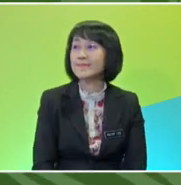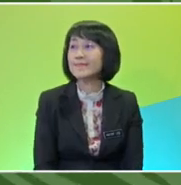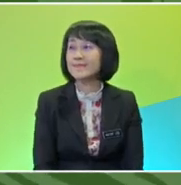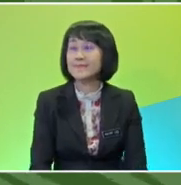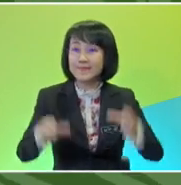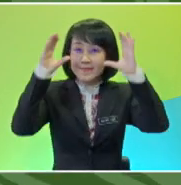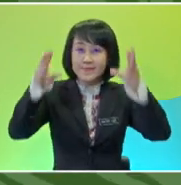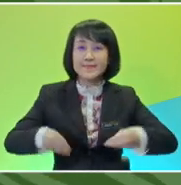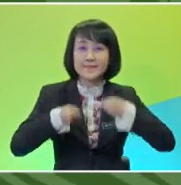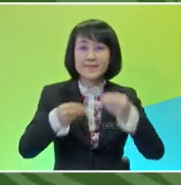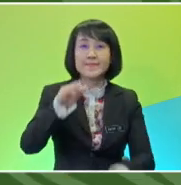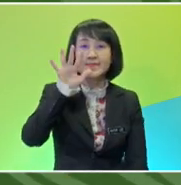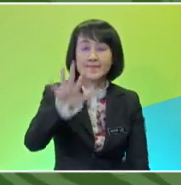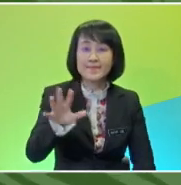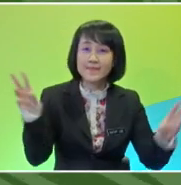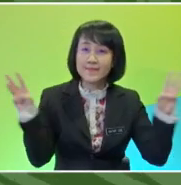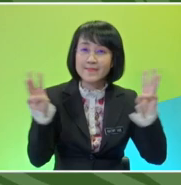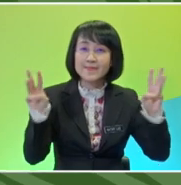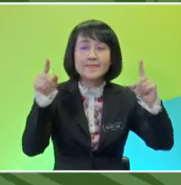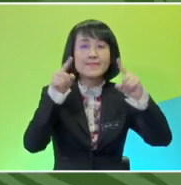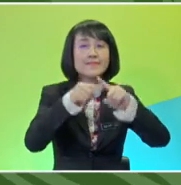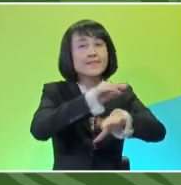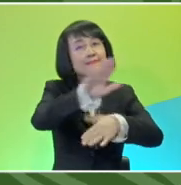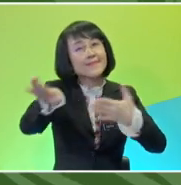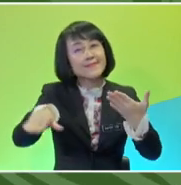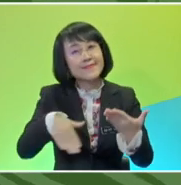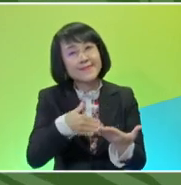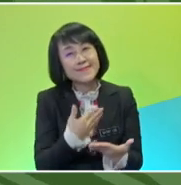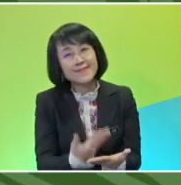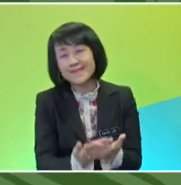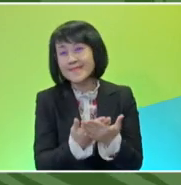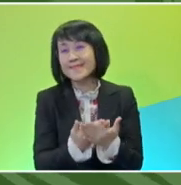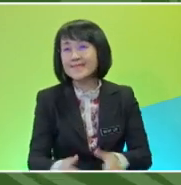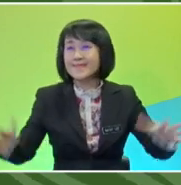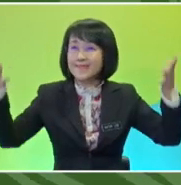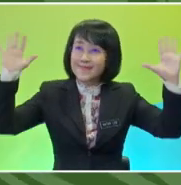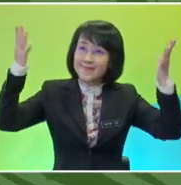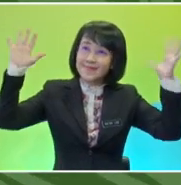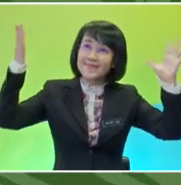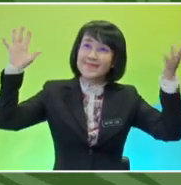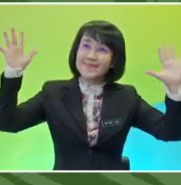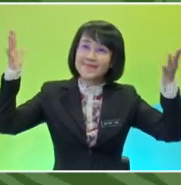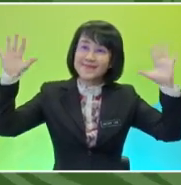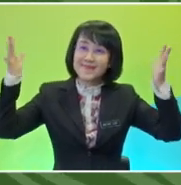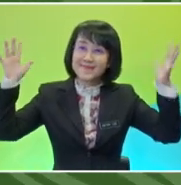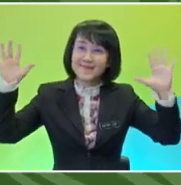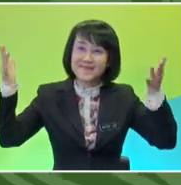5 Wah kepada semua wah wah wah wah wah wah